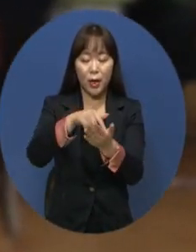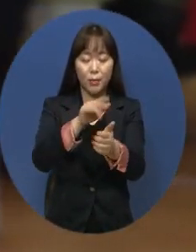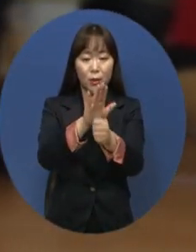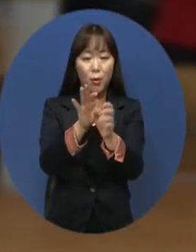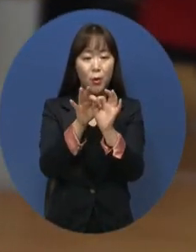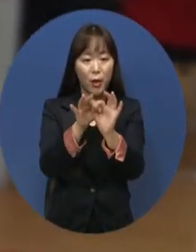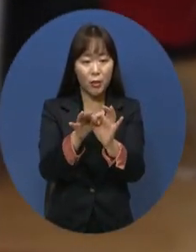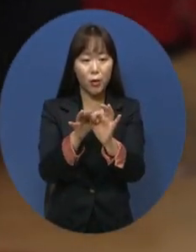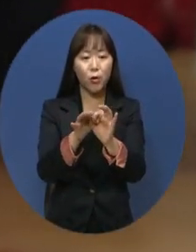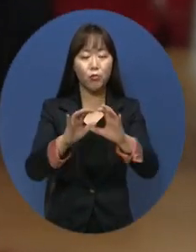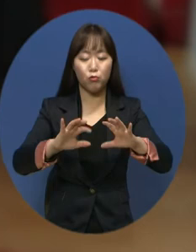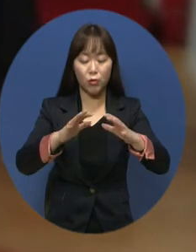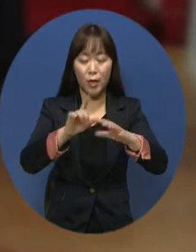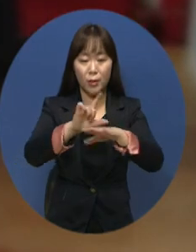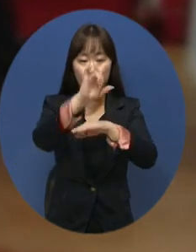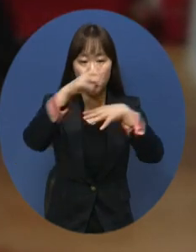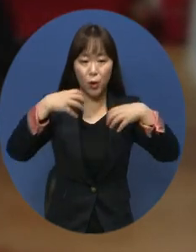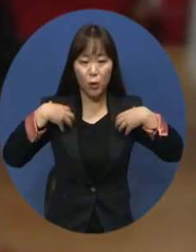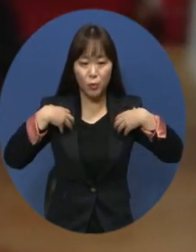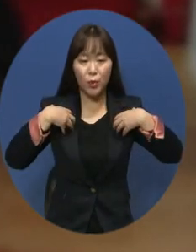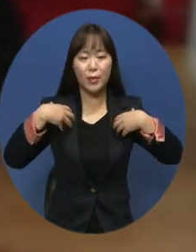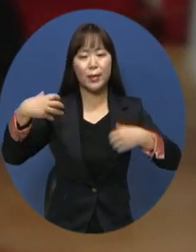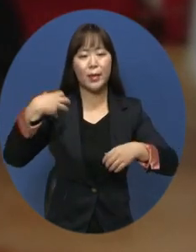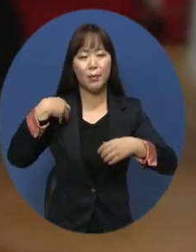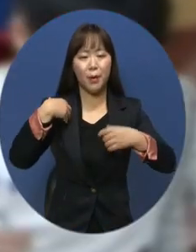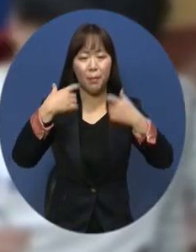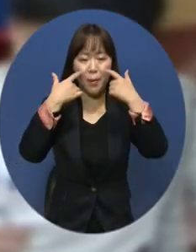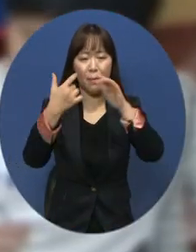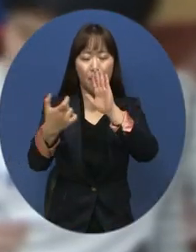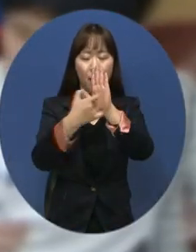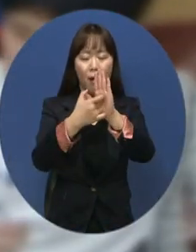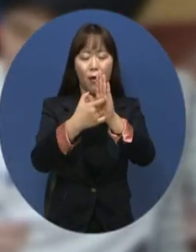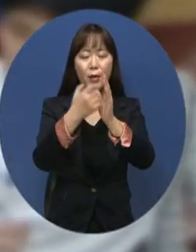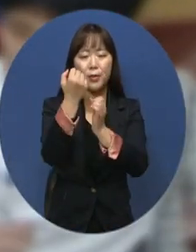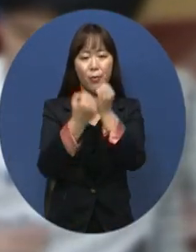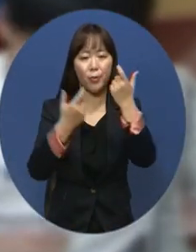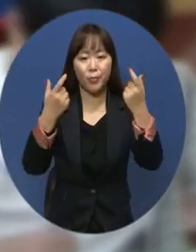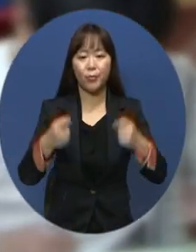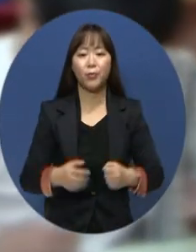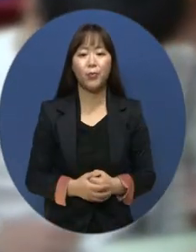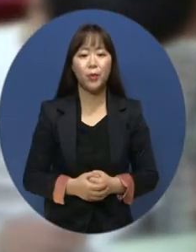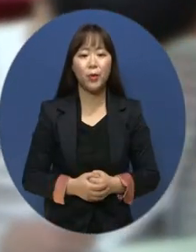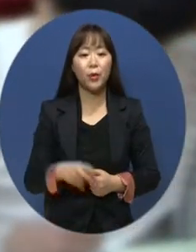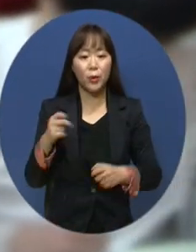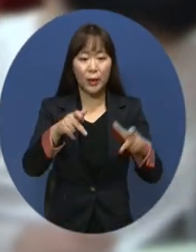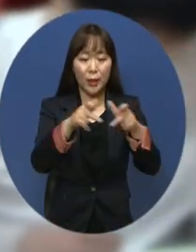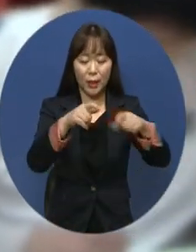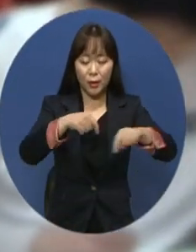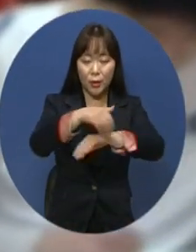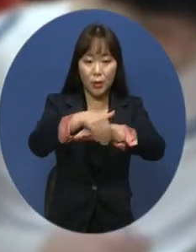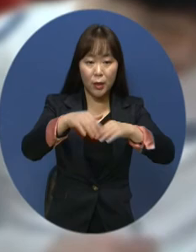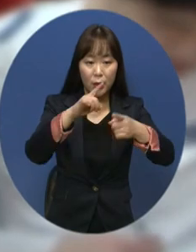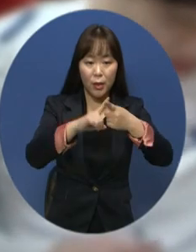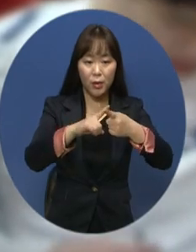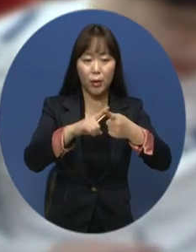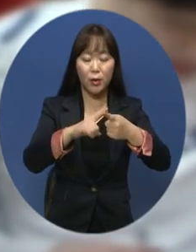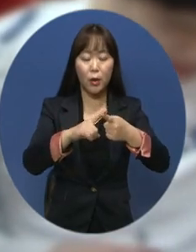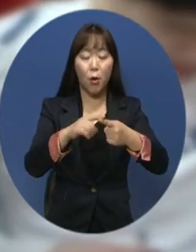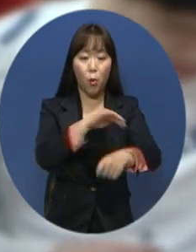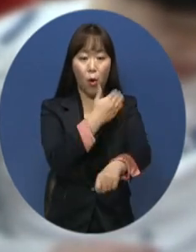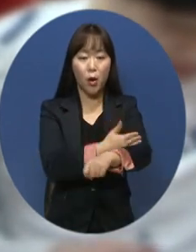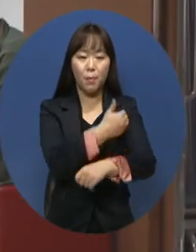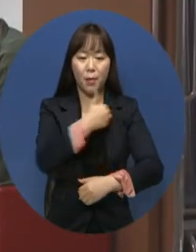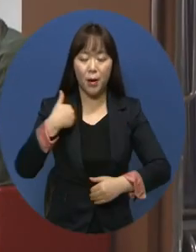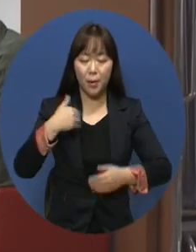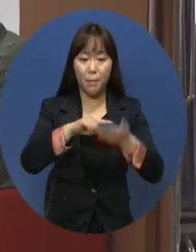국가와 사체에 책임을 명문 한다는 설명입니다 또한 장애인 정책을 당당한 권리로 밝히는